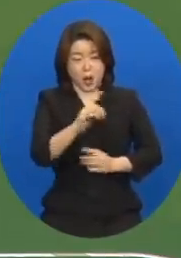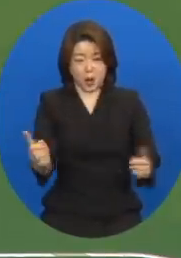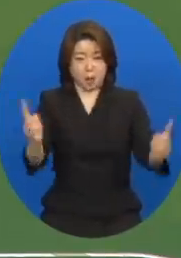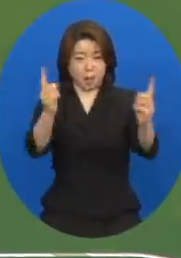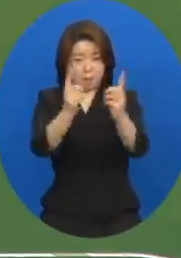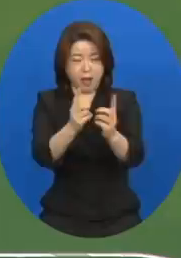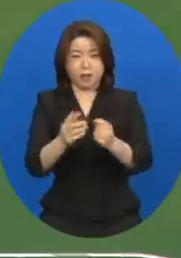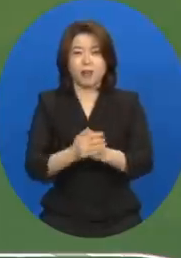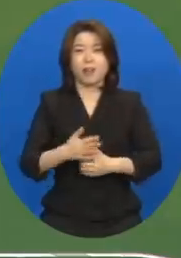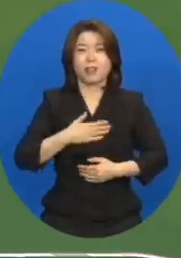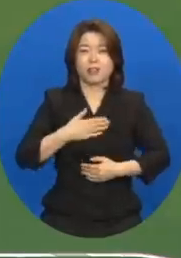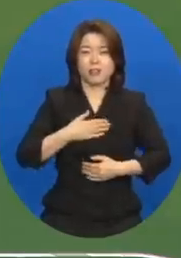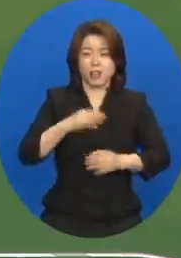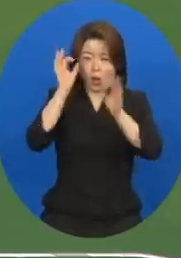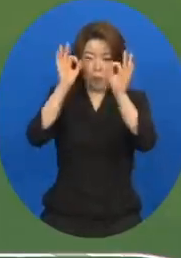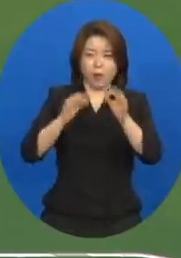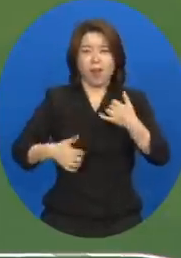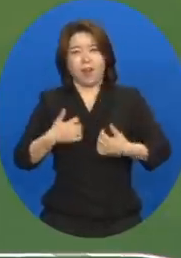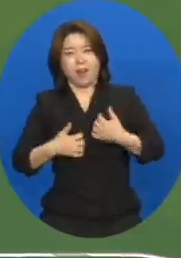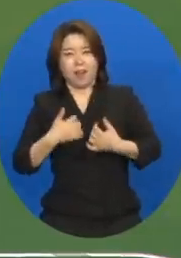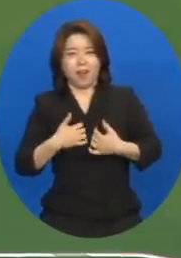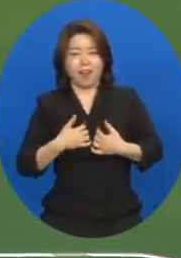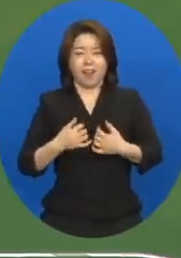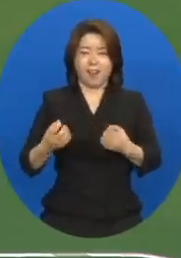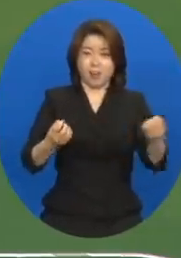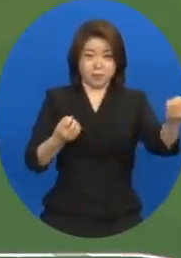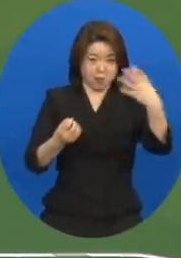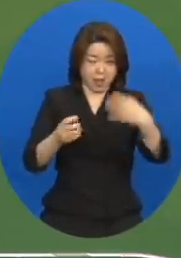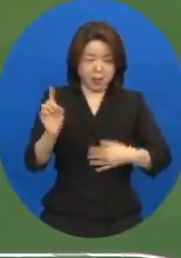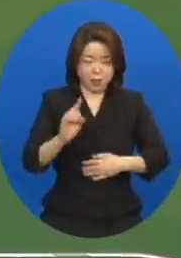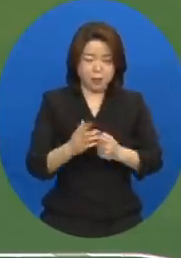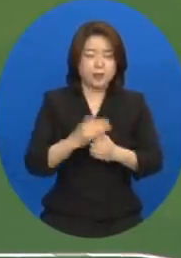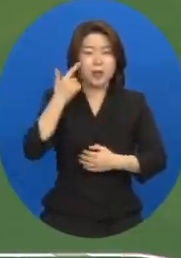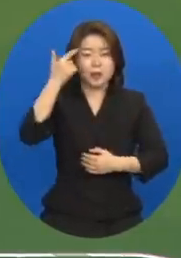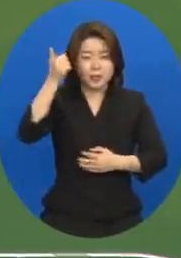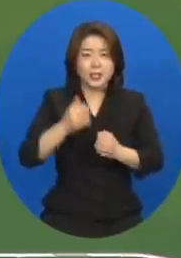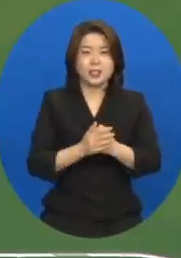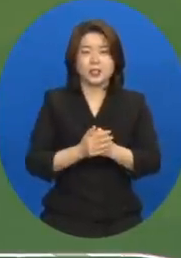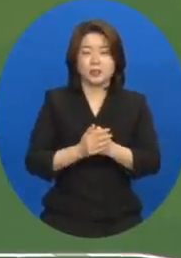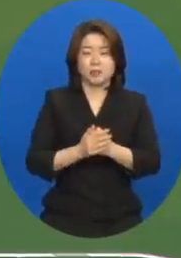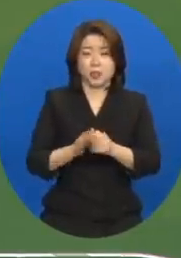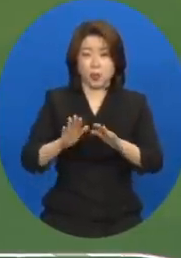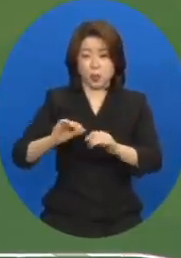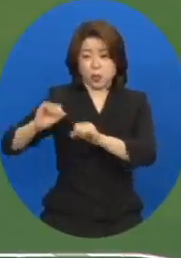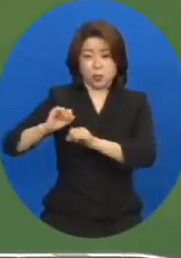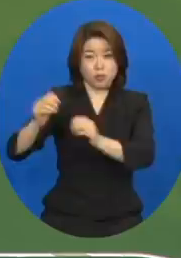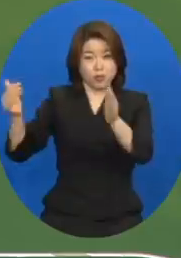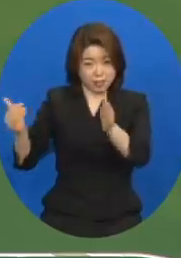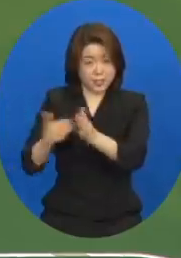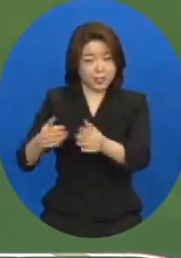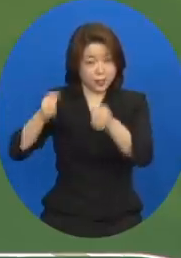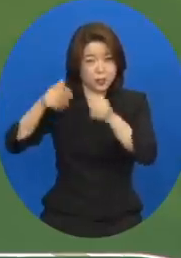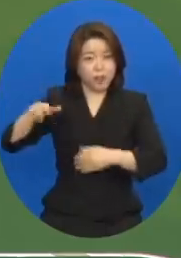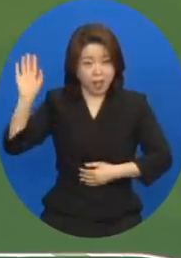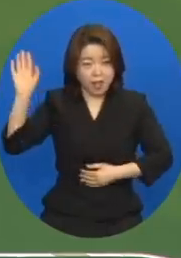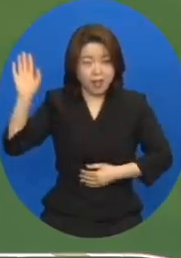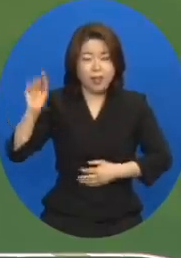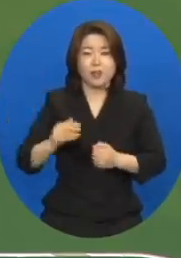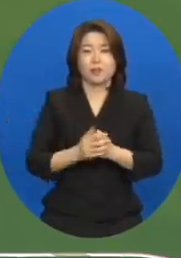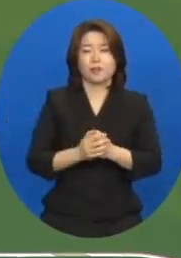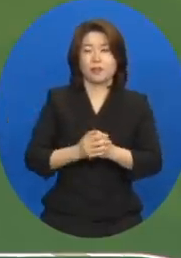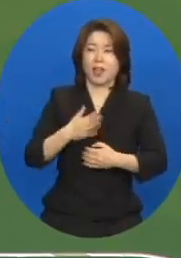저를 보고는 아주 반갑게 이야기를 해요. 목사님, 제대하신다고 들었습니다.